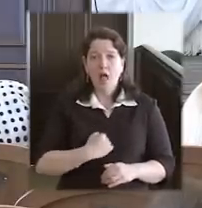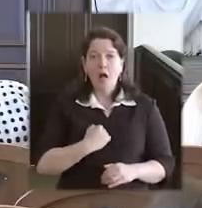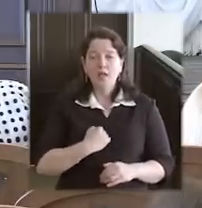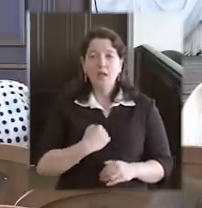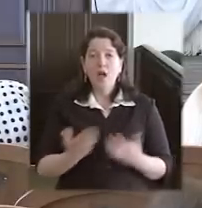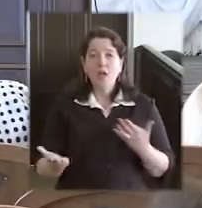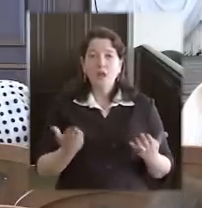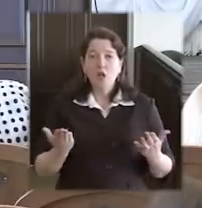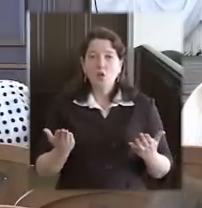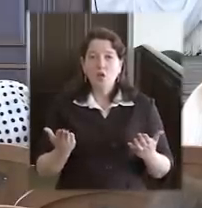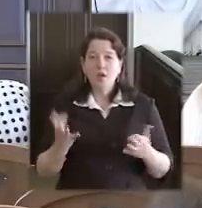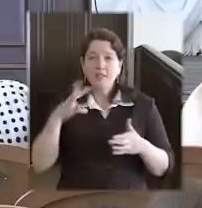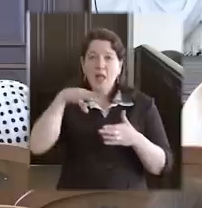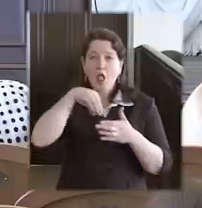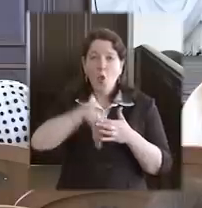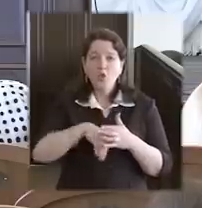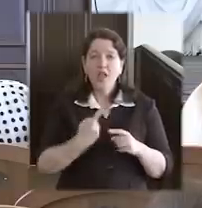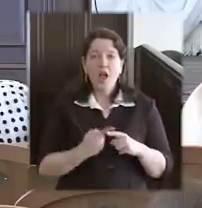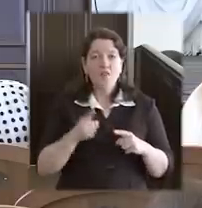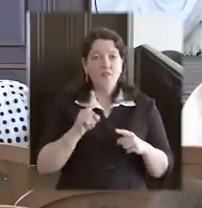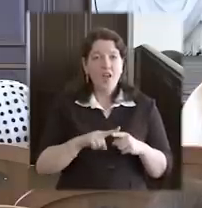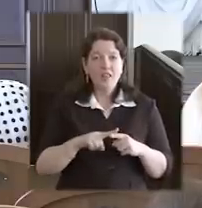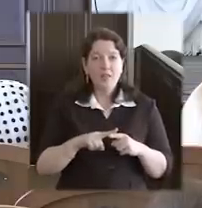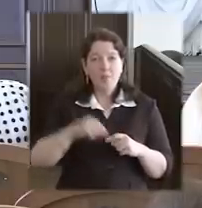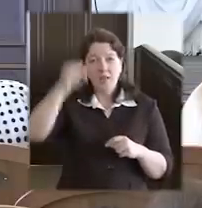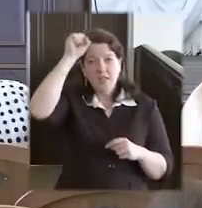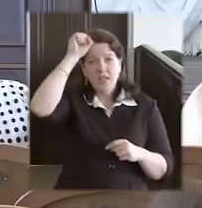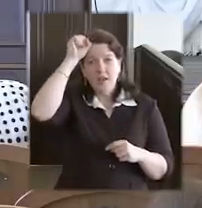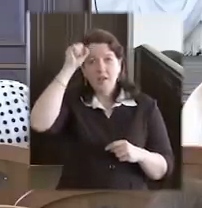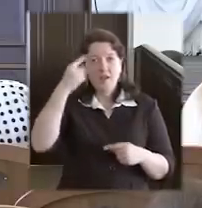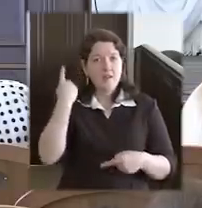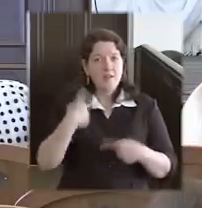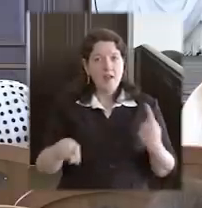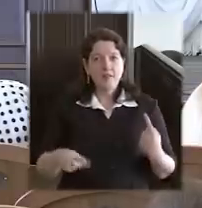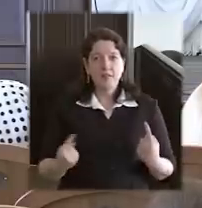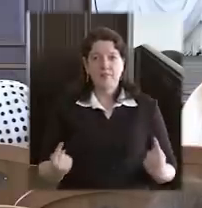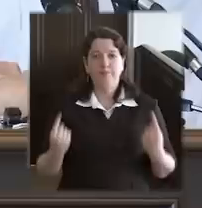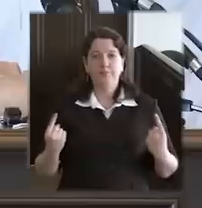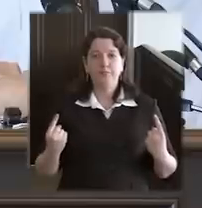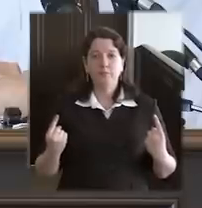которое осуществляется в этом грехе, разница может быть колоссальной.